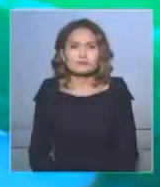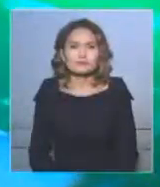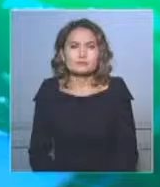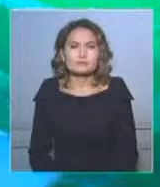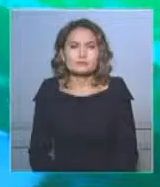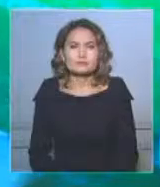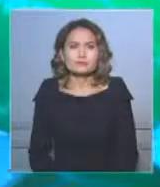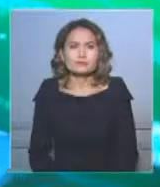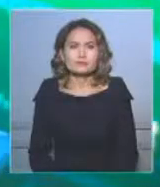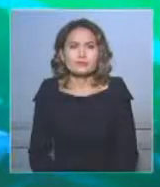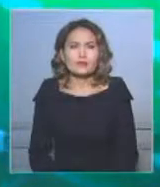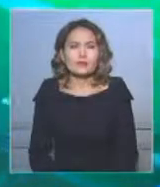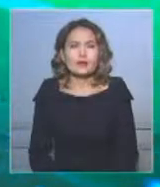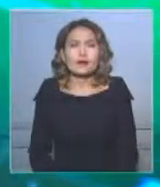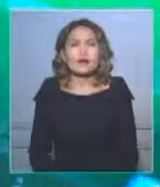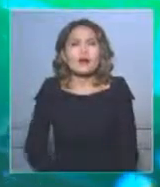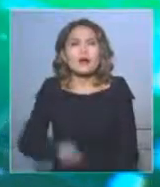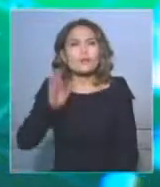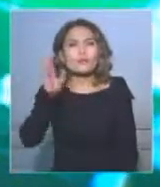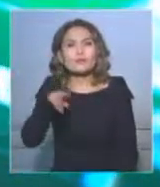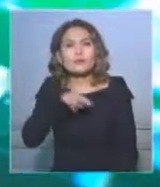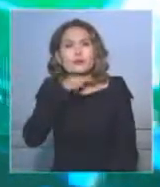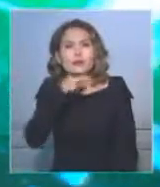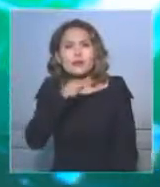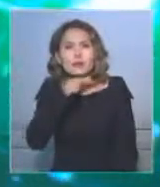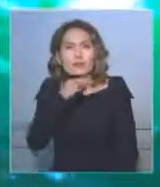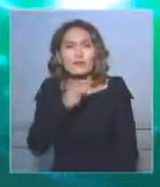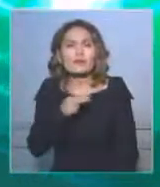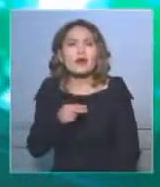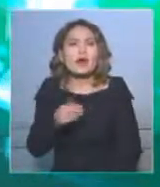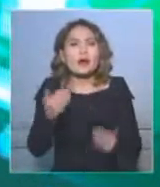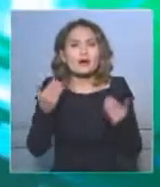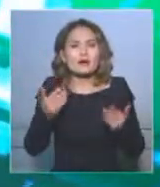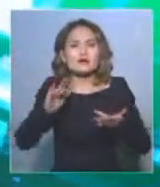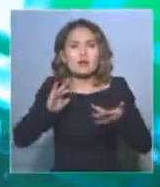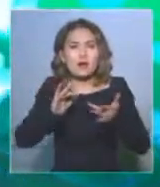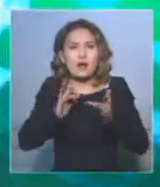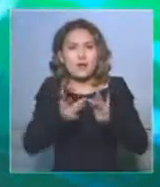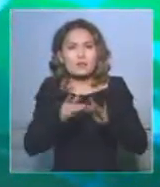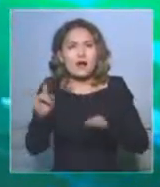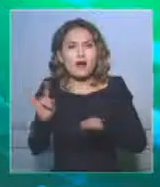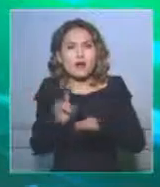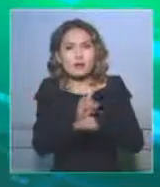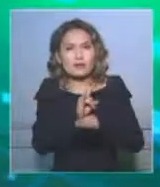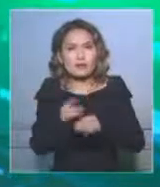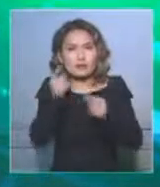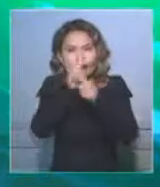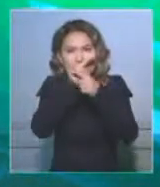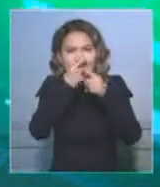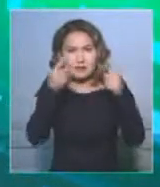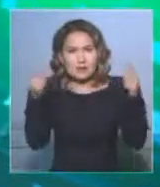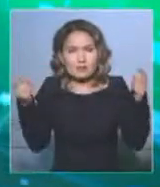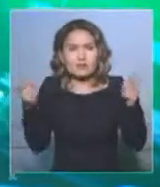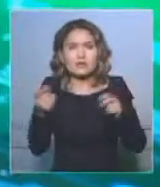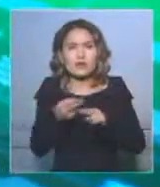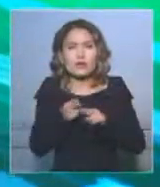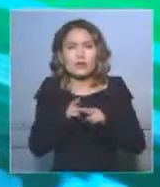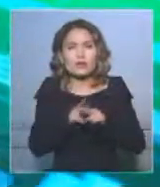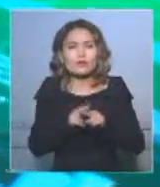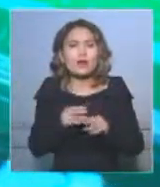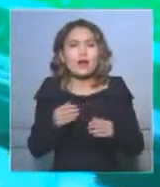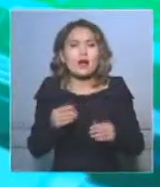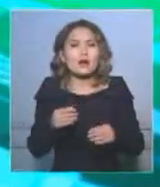Өзге де ақпараттар жөнінде. Абайлаңыз алаяқ. Соңғы кездері ғаламтор желісінде еліміздің құқық қорғау органдарының атынан түбі